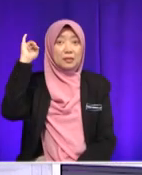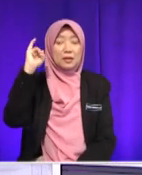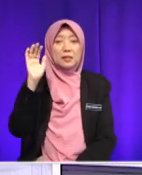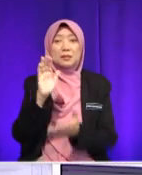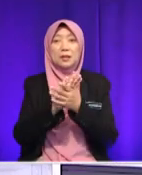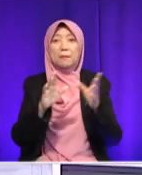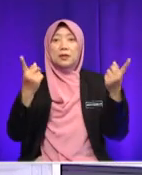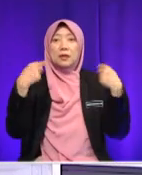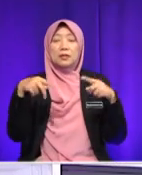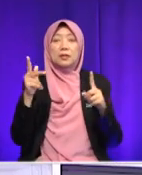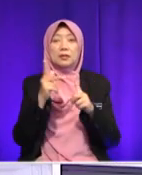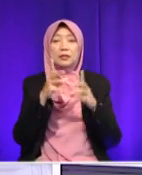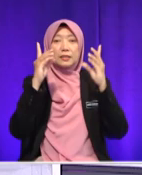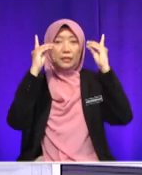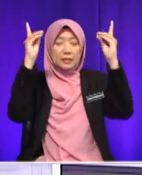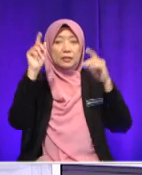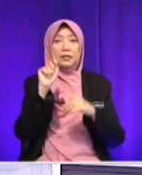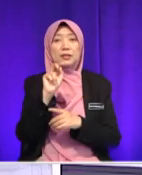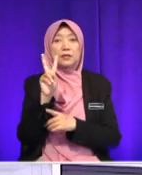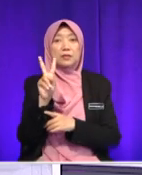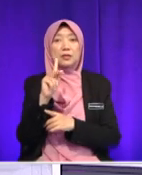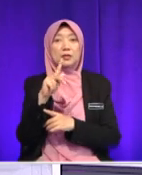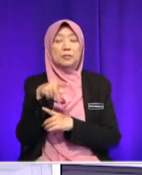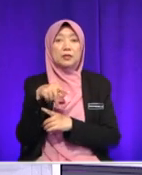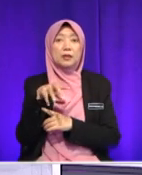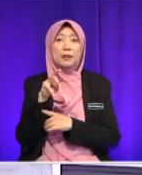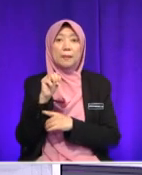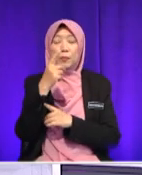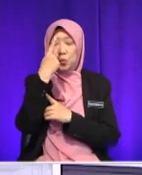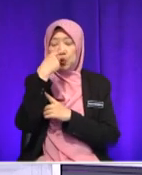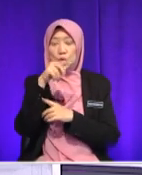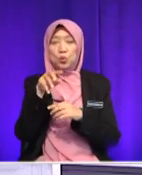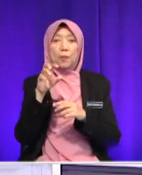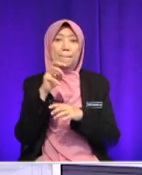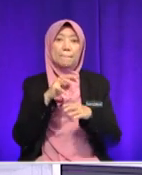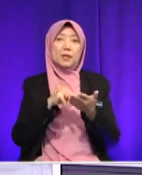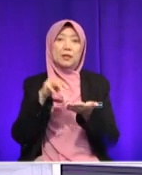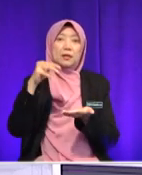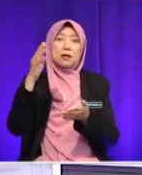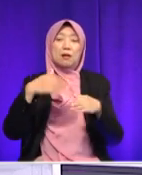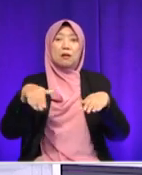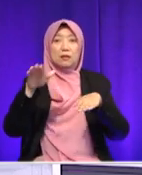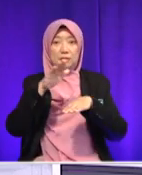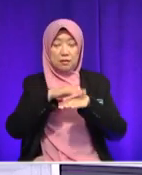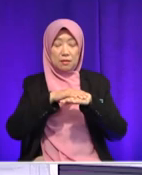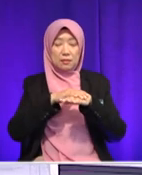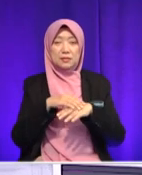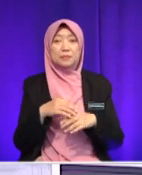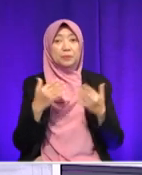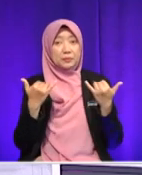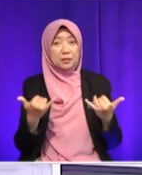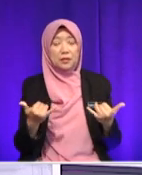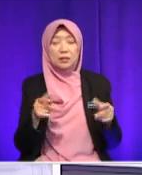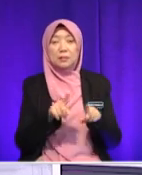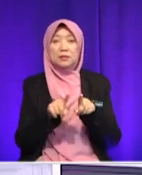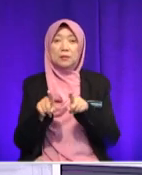Selamat datang ke Didik TV KPM untuk slot menengah atas. Saya Nisa K akan bersama-sama dengan anda untuk jam ini. Sama-sama kita